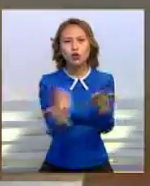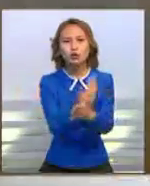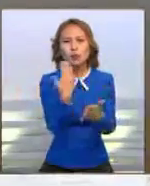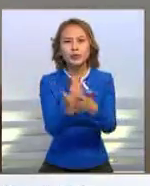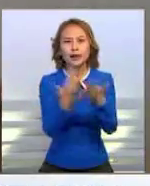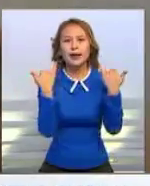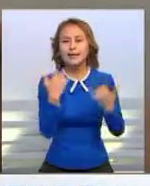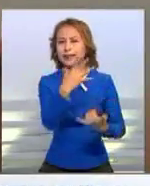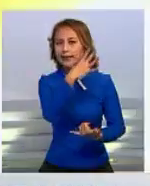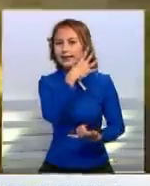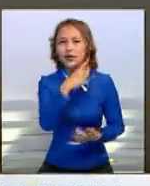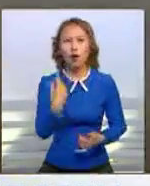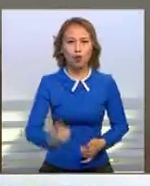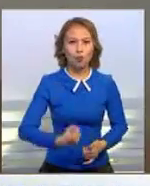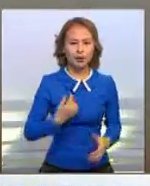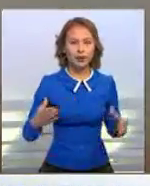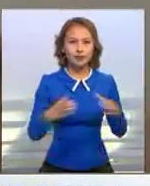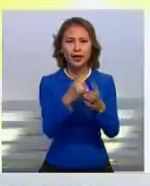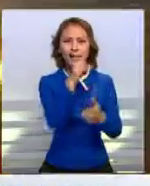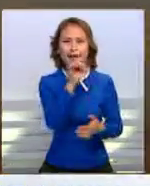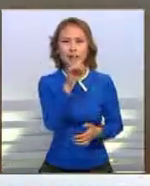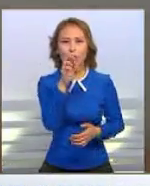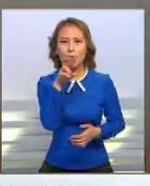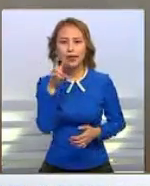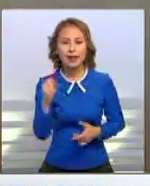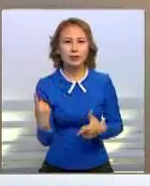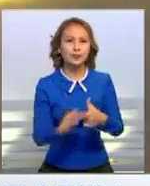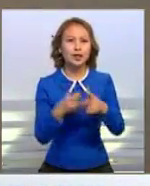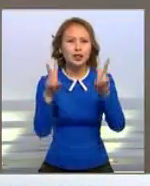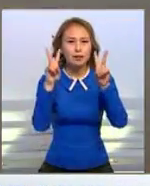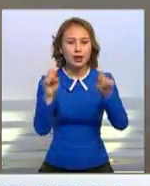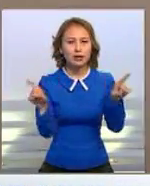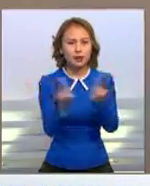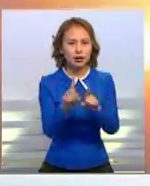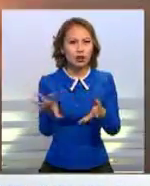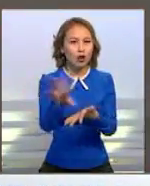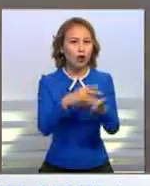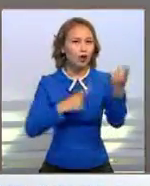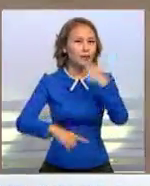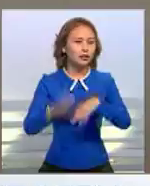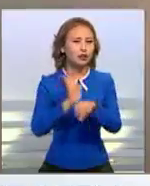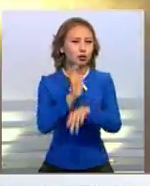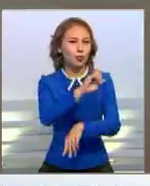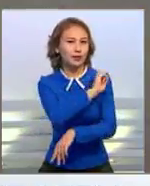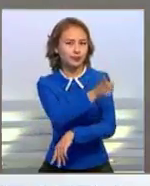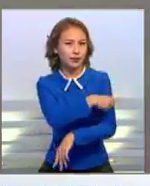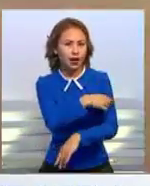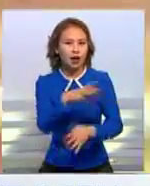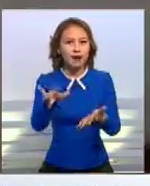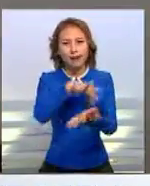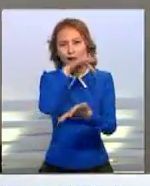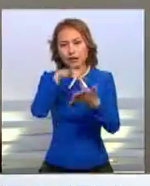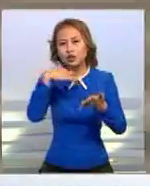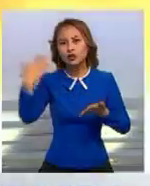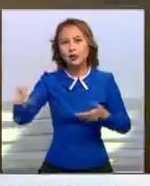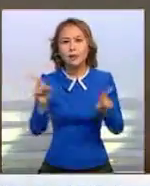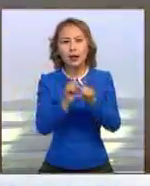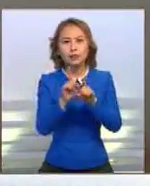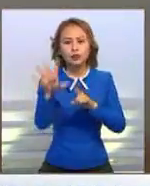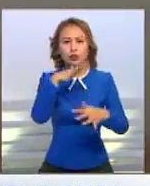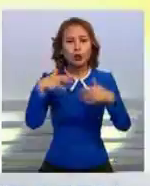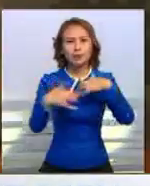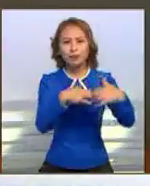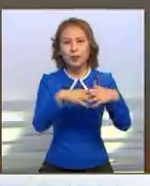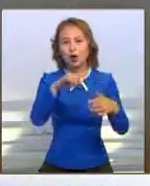хабарлауынша, үкімет әскері қазір Хезболла тобының еріктілерімен бірігіп, шаһарды қайтарып алуға күш салып жатыр. Қала шетінде кескілескен